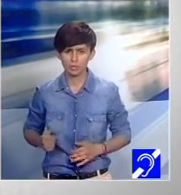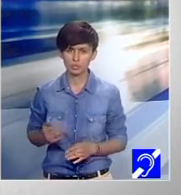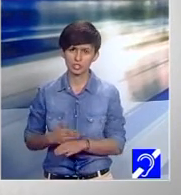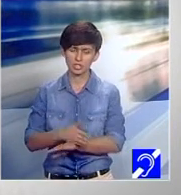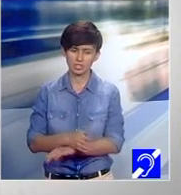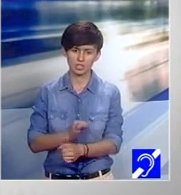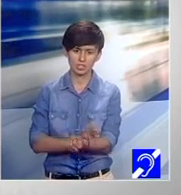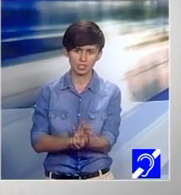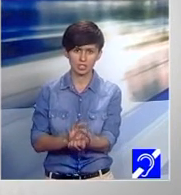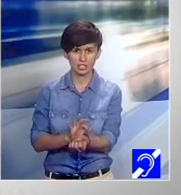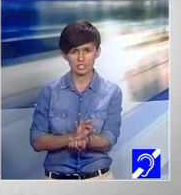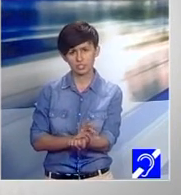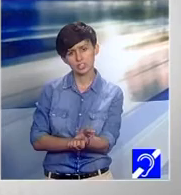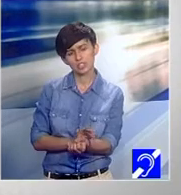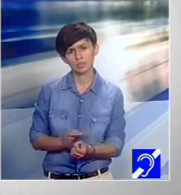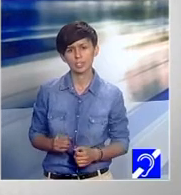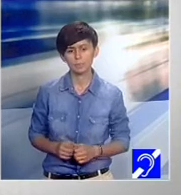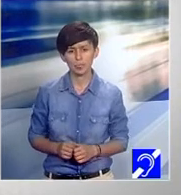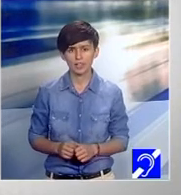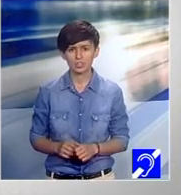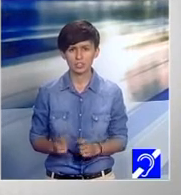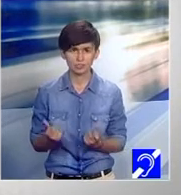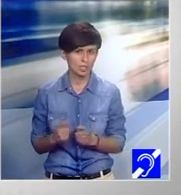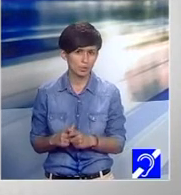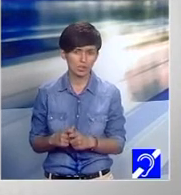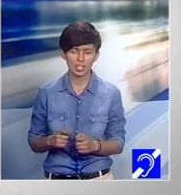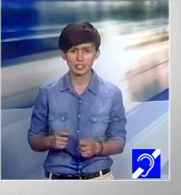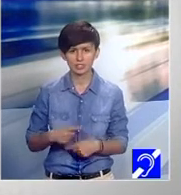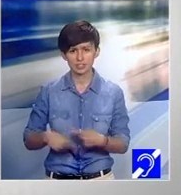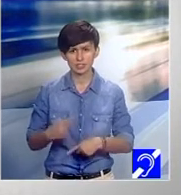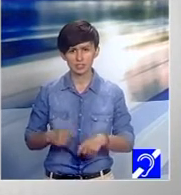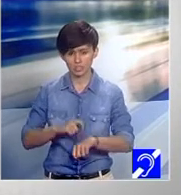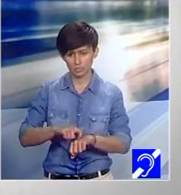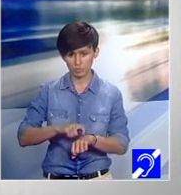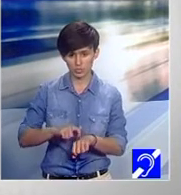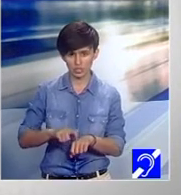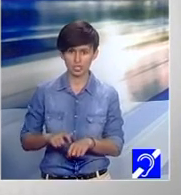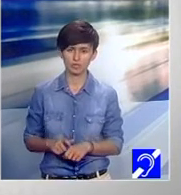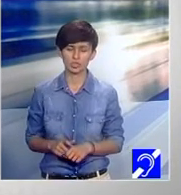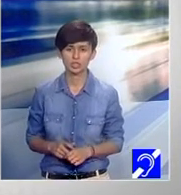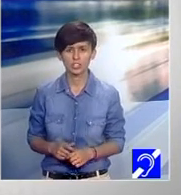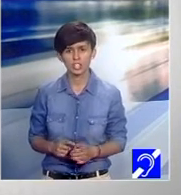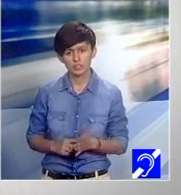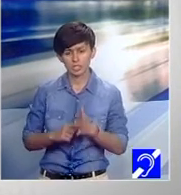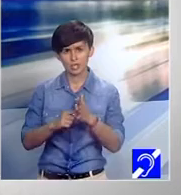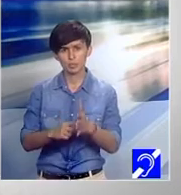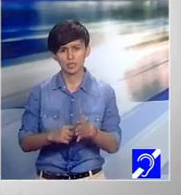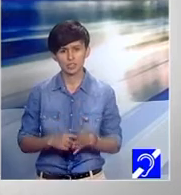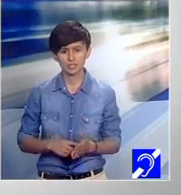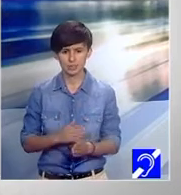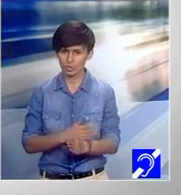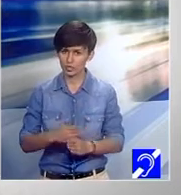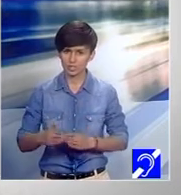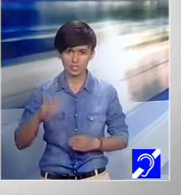acționează ca un agent neurotoxic, intoxicând sistemul nervos, ceea ce duce la retardarea mentală progresivă, de